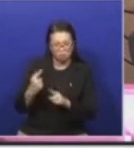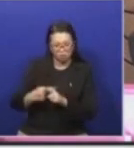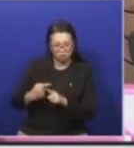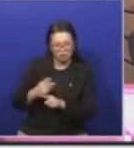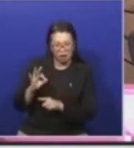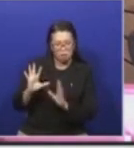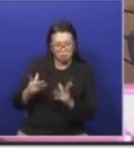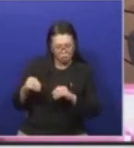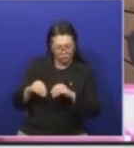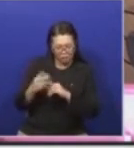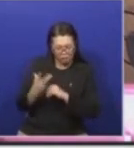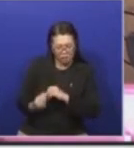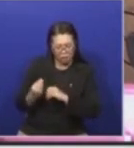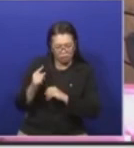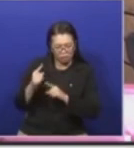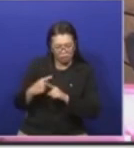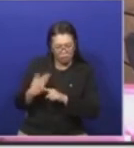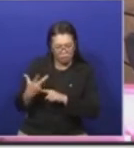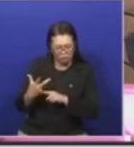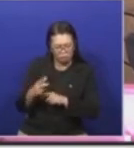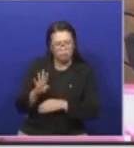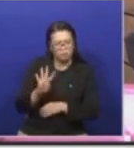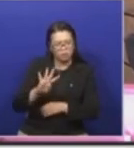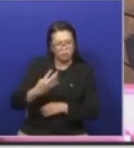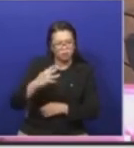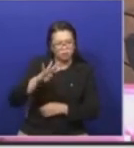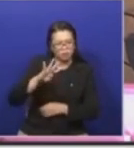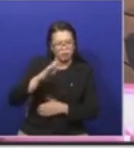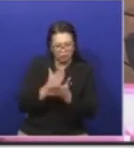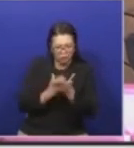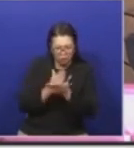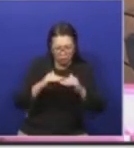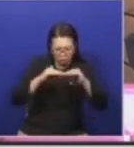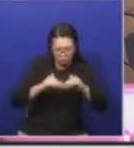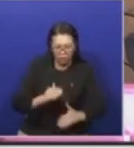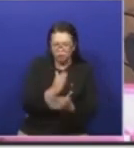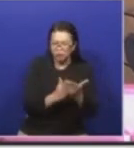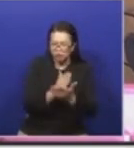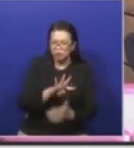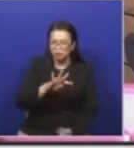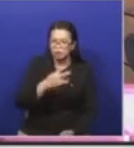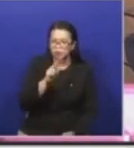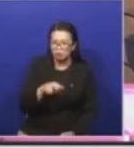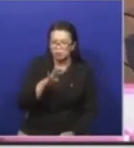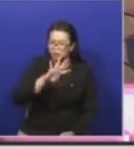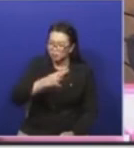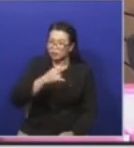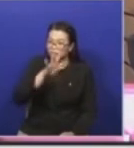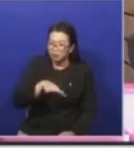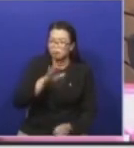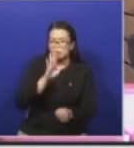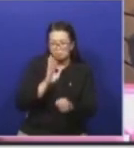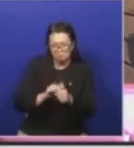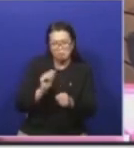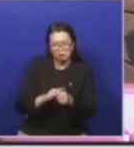าตอบสภาแห่งนี้ได้ครับผมรู้ข้อมูลอยู่ว่าในช่วงปลายปีงบประมาณที่เหลืออยู่เนี่ยโดยเฉลี่ยแล้วในช่วงหลายๆปีที่ผ่